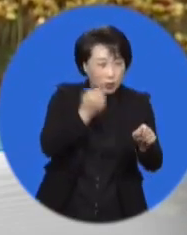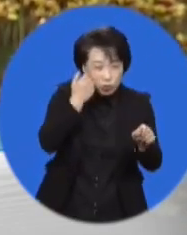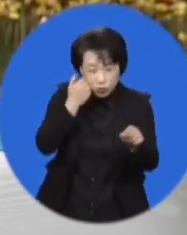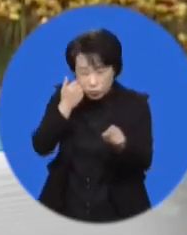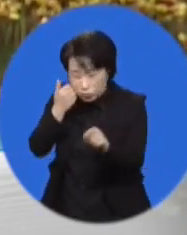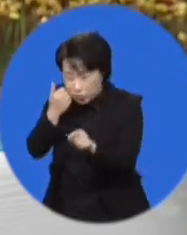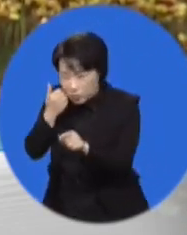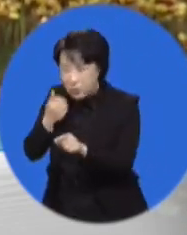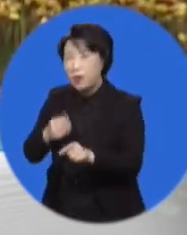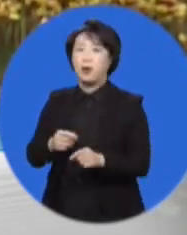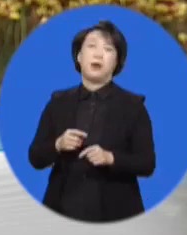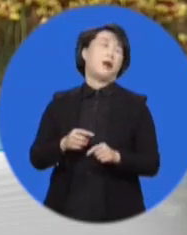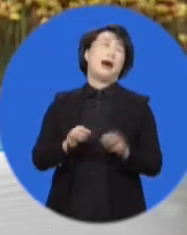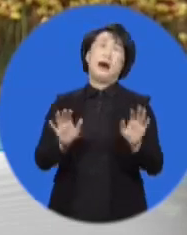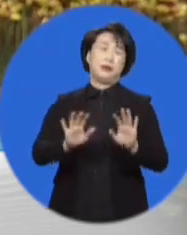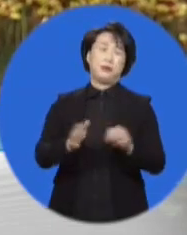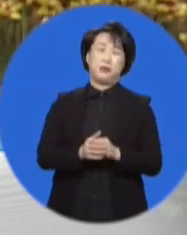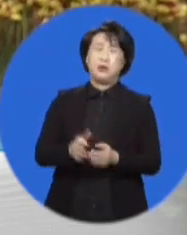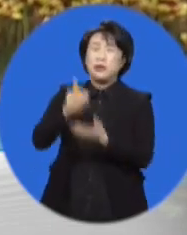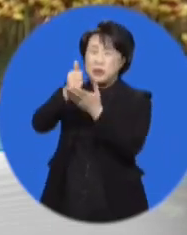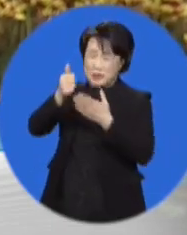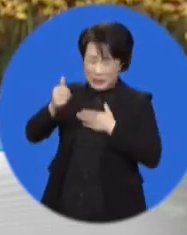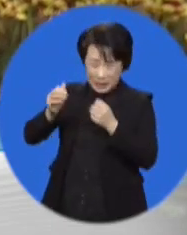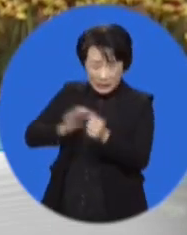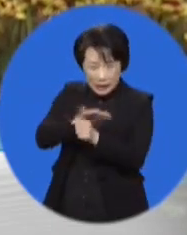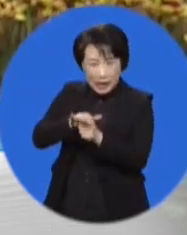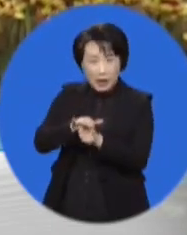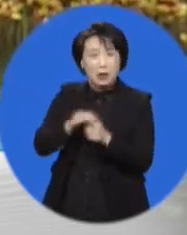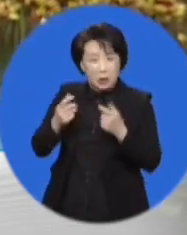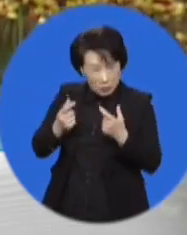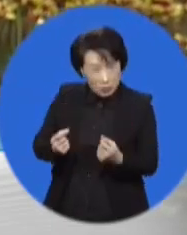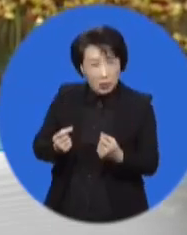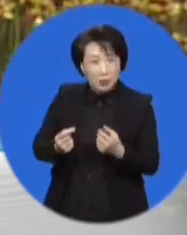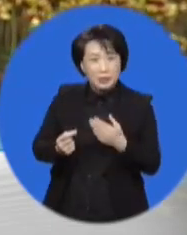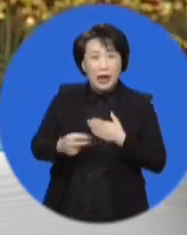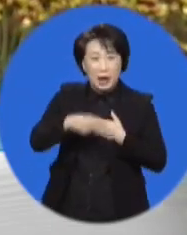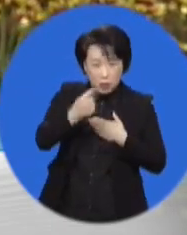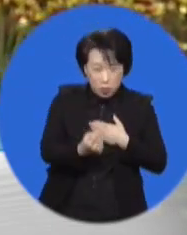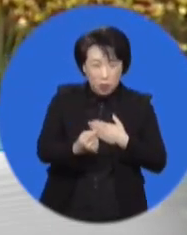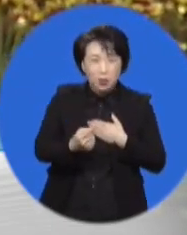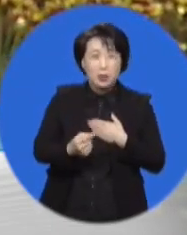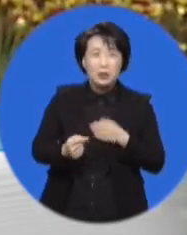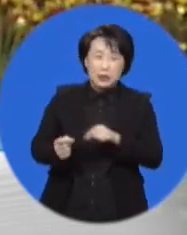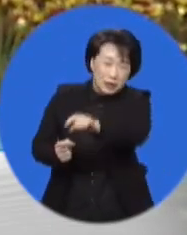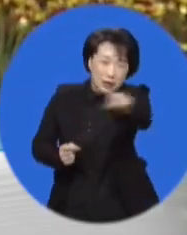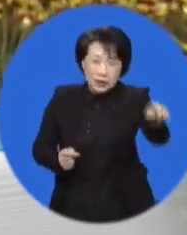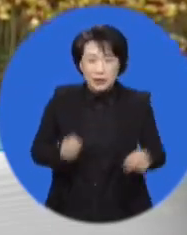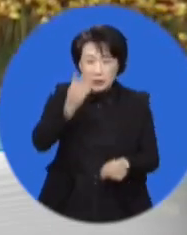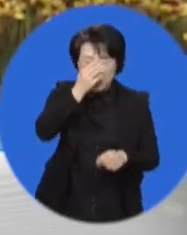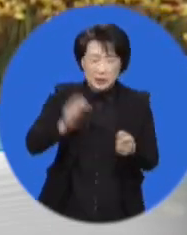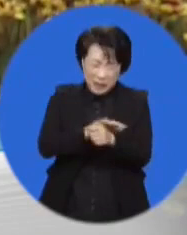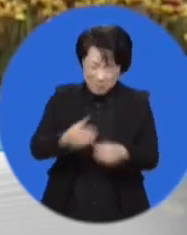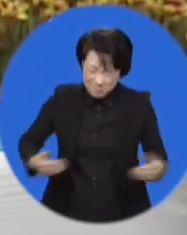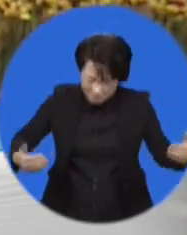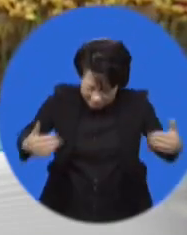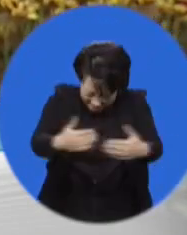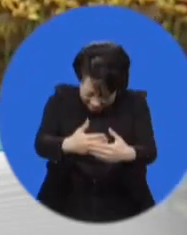누구다 하기 전에 주님이 나를 사랑하는 것처럼 나도 정말로 저들을 사랑해야